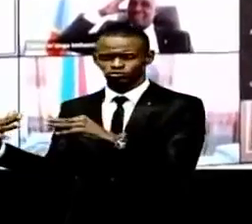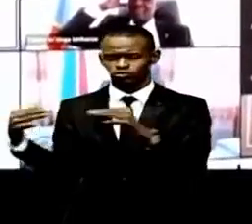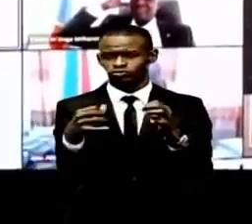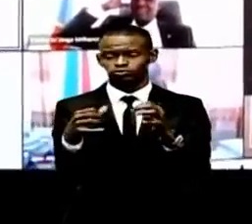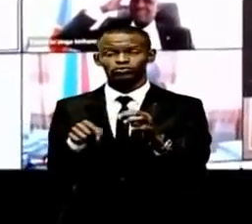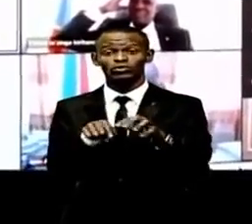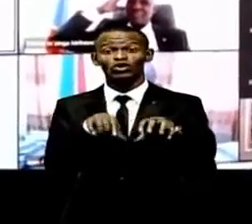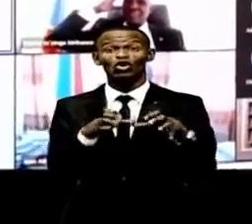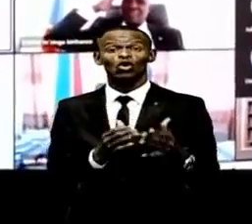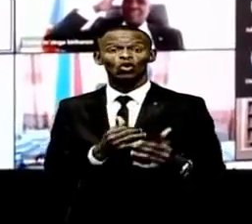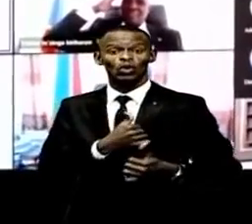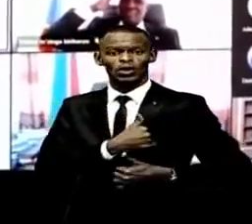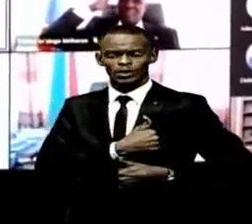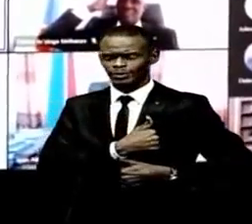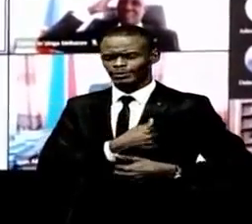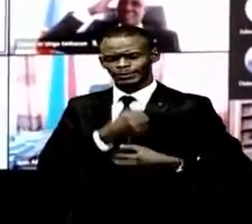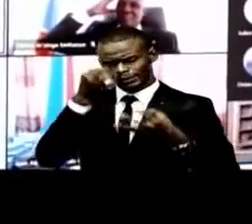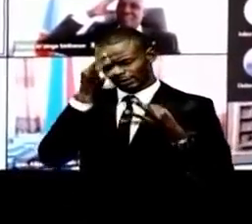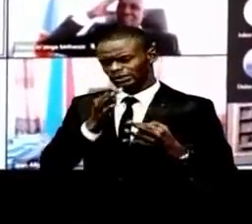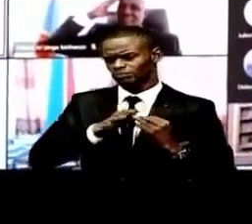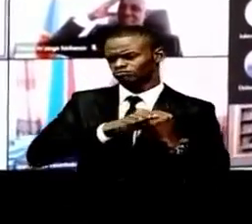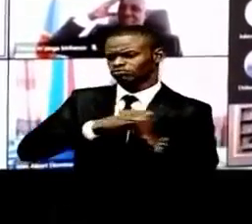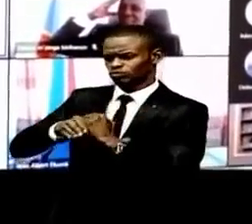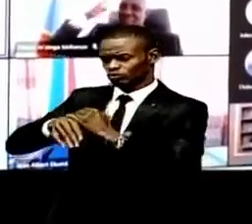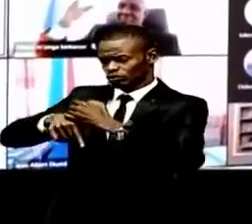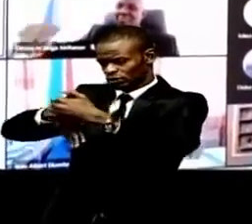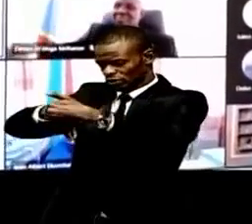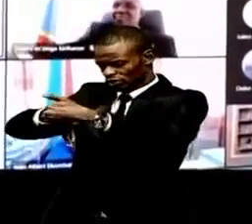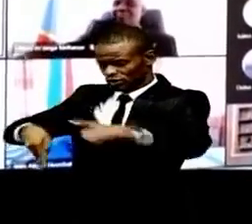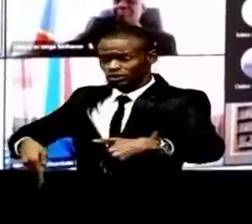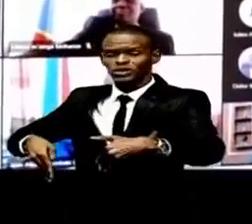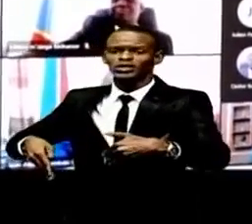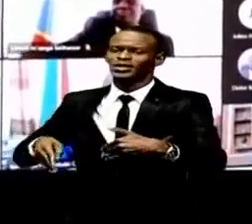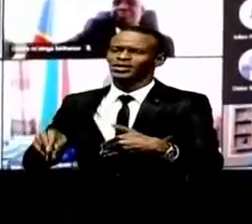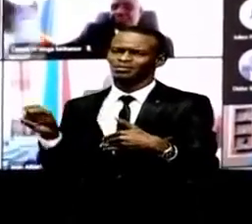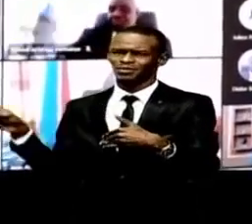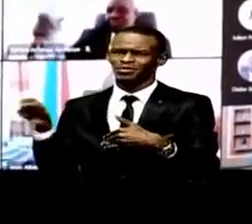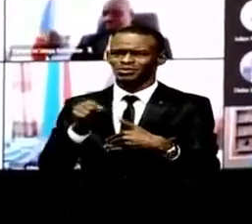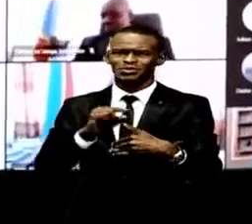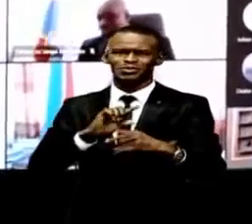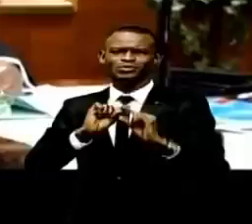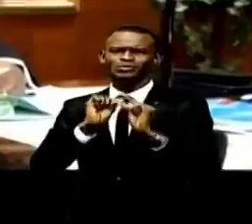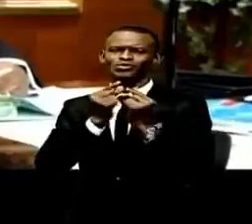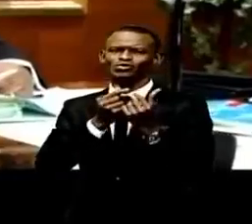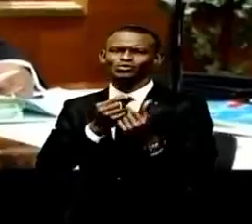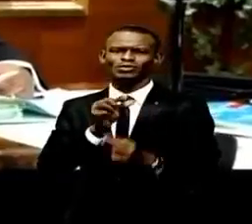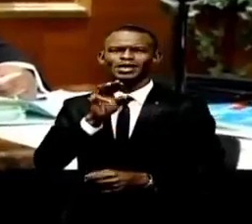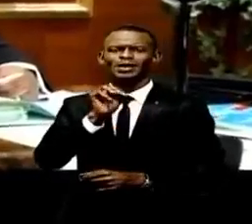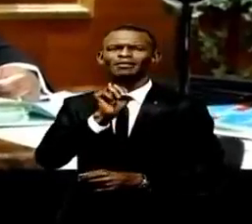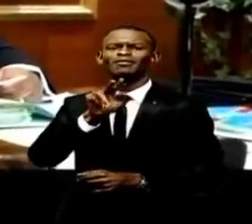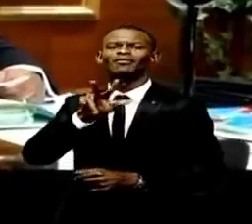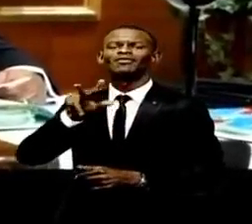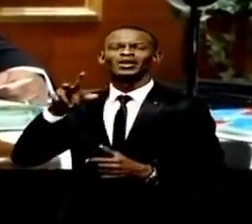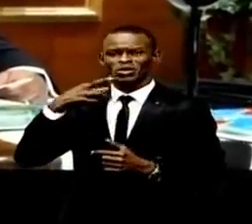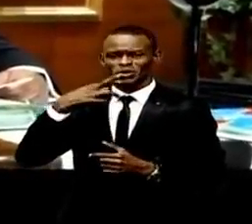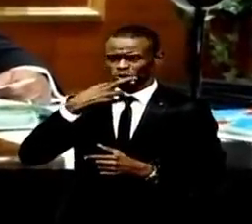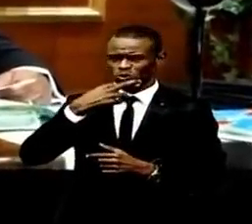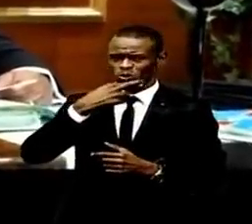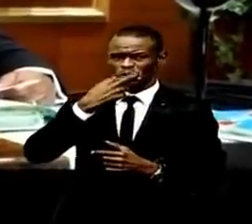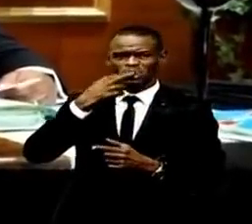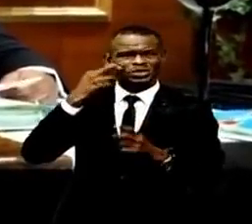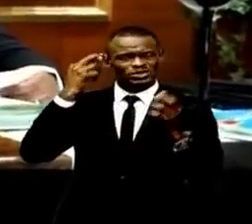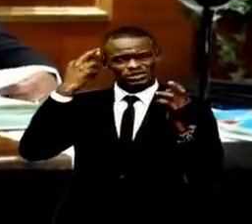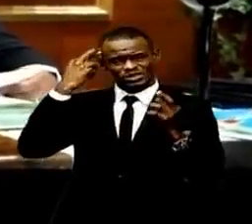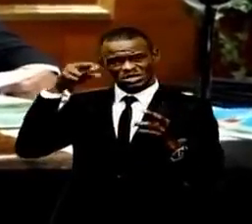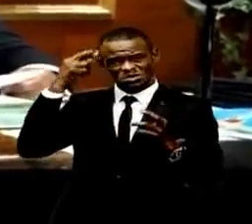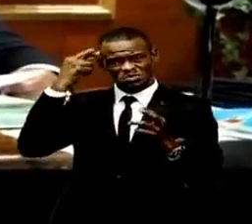chaque centimètre carré du territoire national face aux groupes de criminels et barbares qui écument certains coins non seulement du Nord